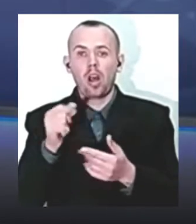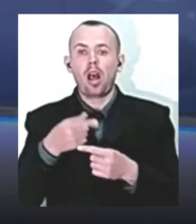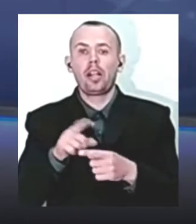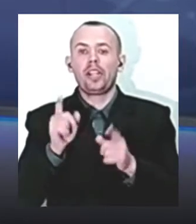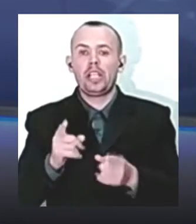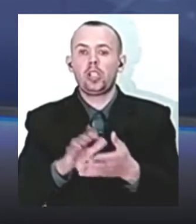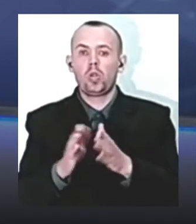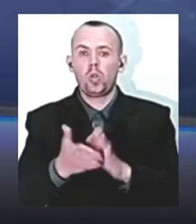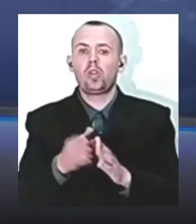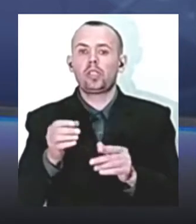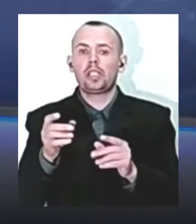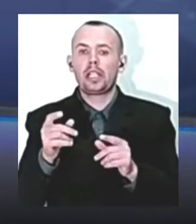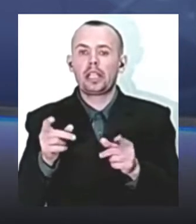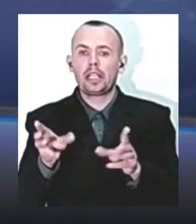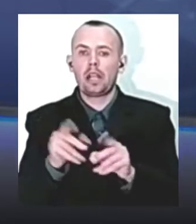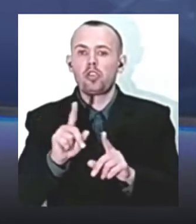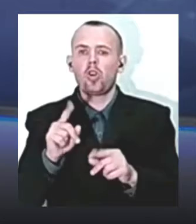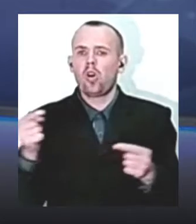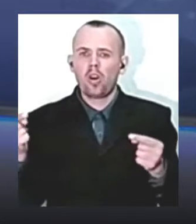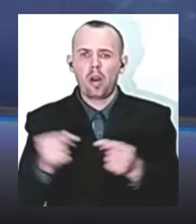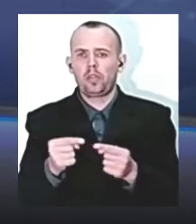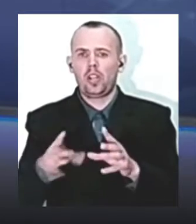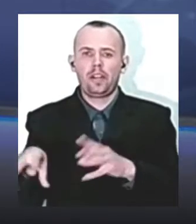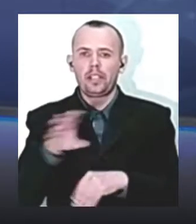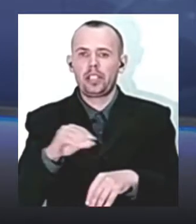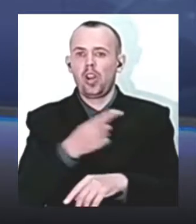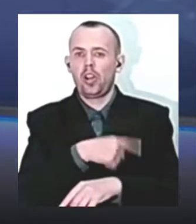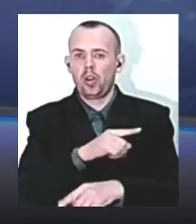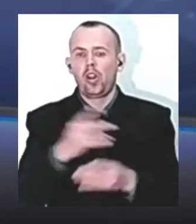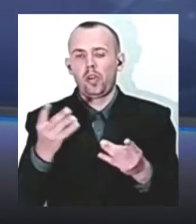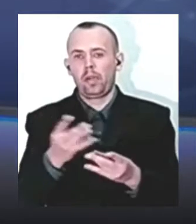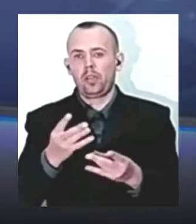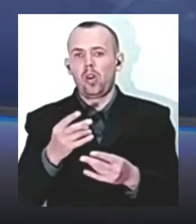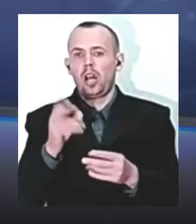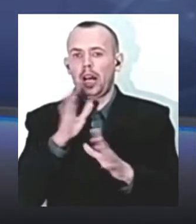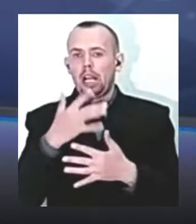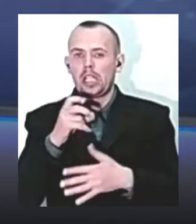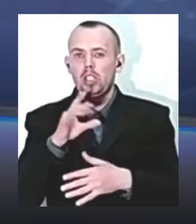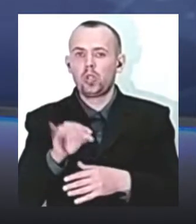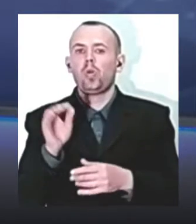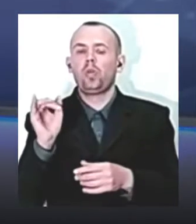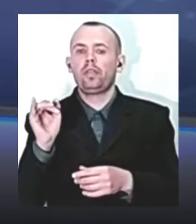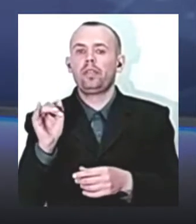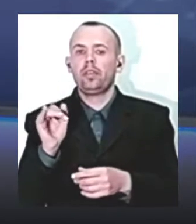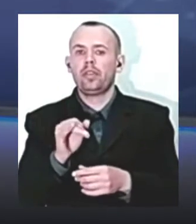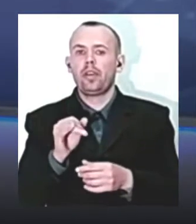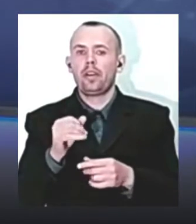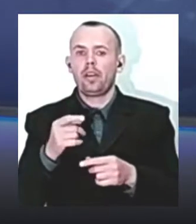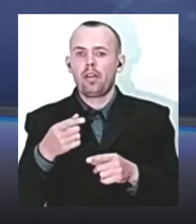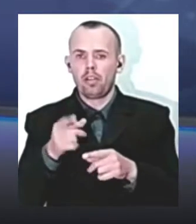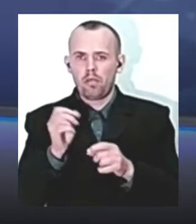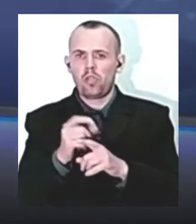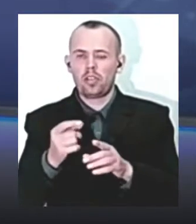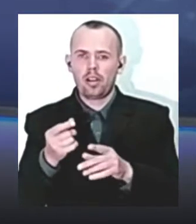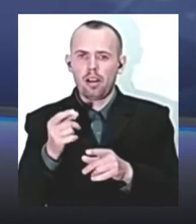тим, що абсолютно всі лікарні потребують кисню, і їх в авральному режимі поставляють.